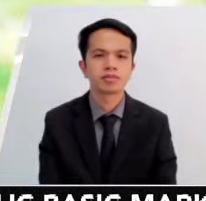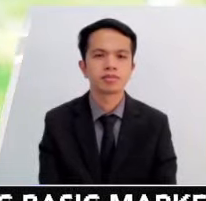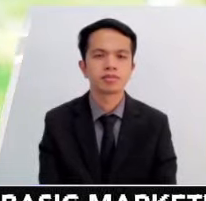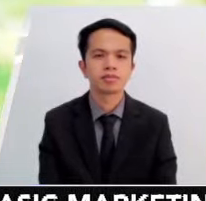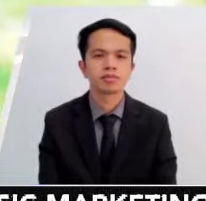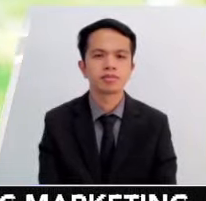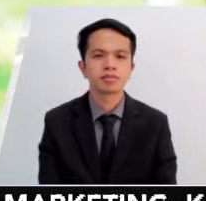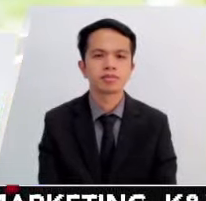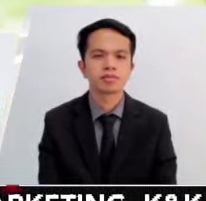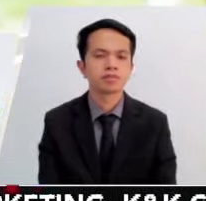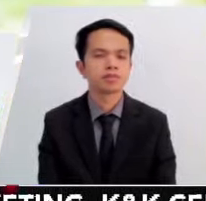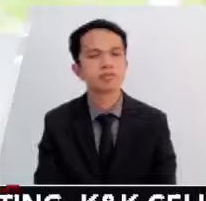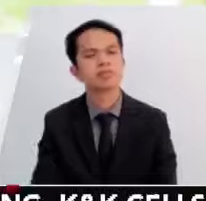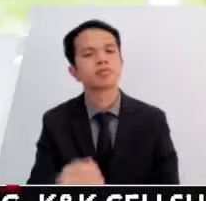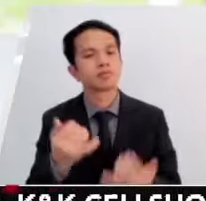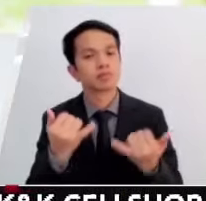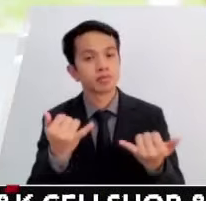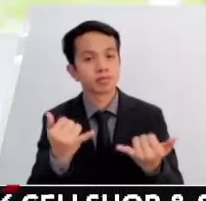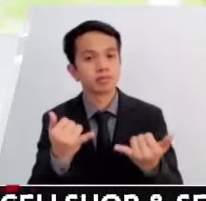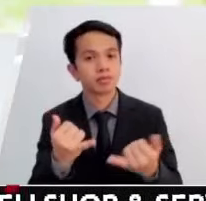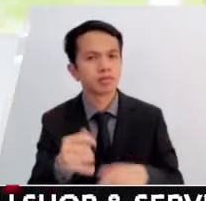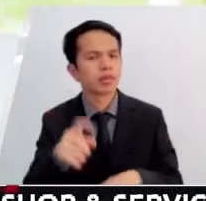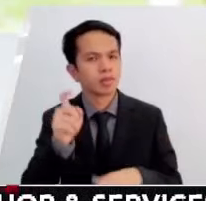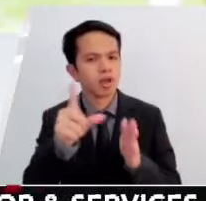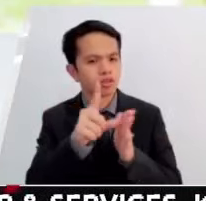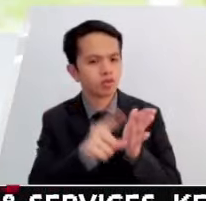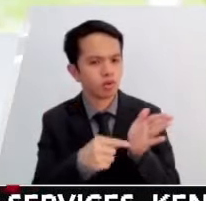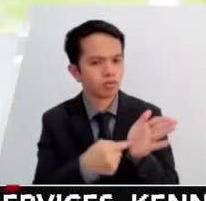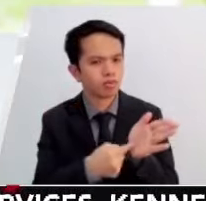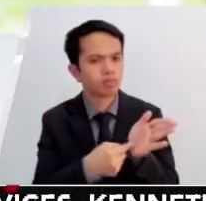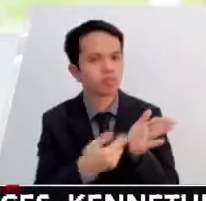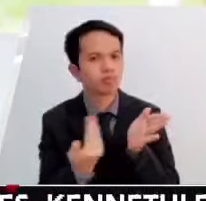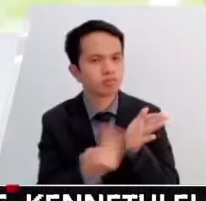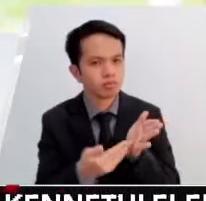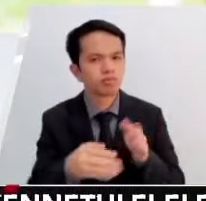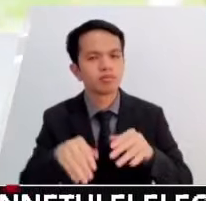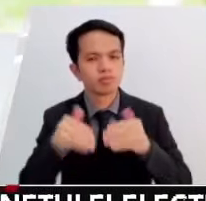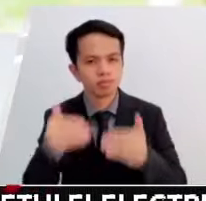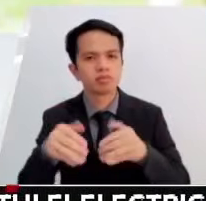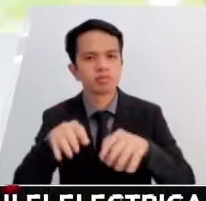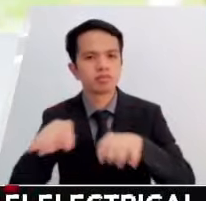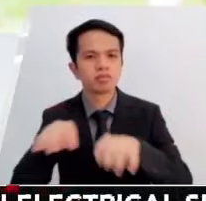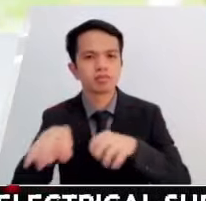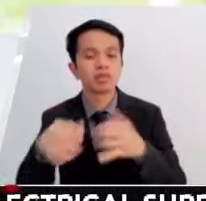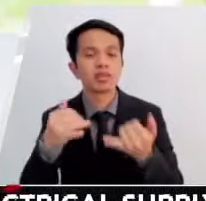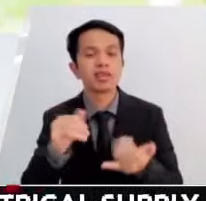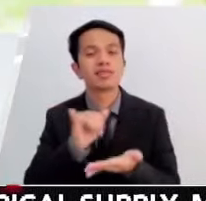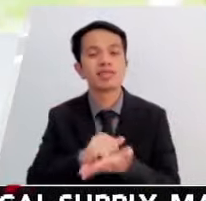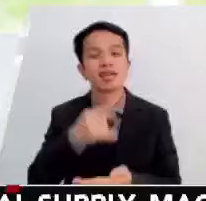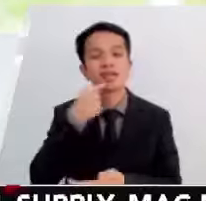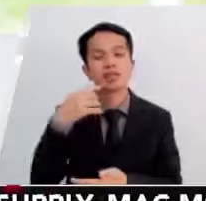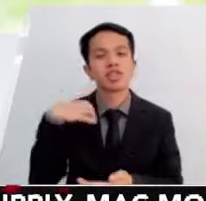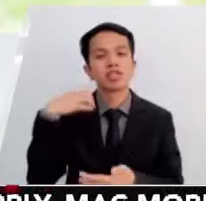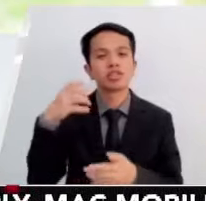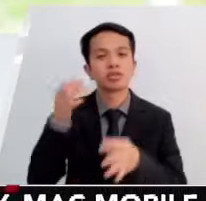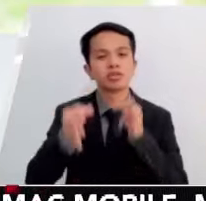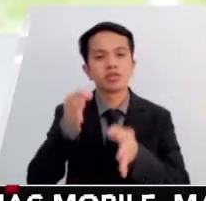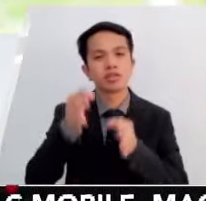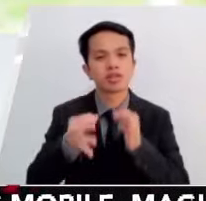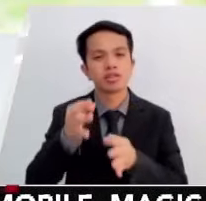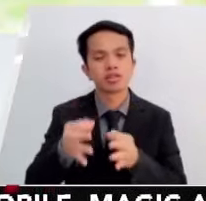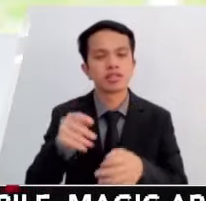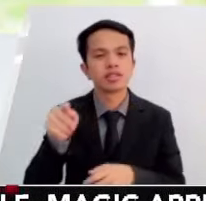Yes, Connie, let the law take its course. Yan ang sinabi ni dating Chief Justice Lucas Bersamin at ngayong Executive